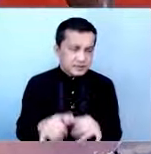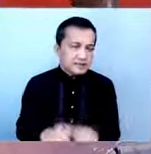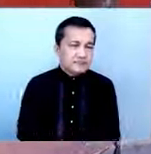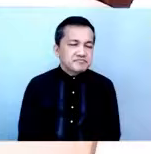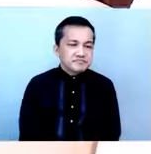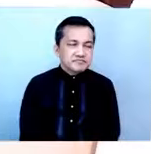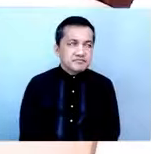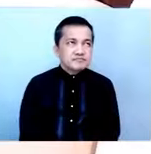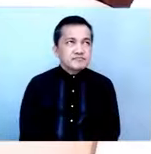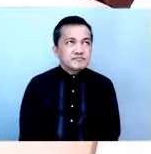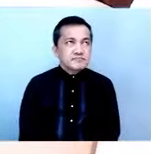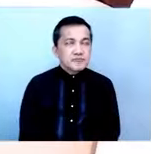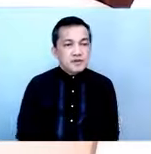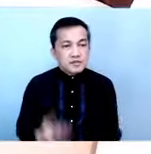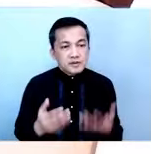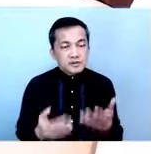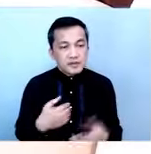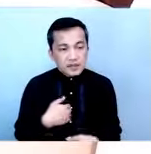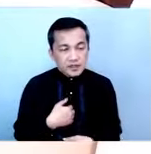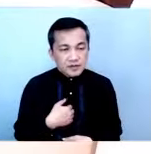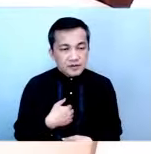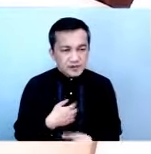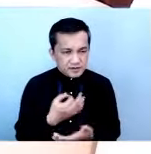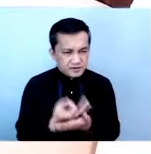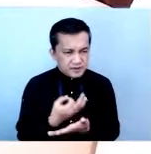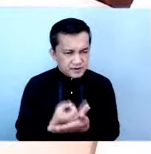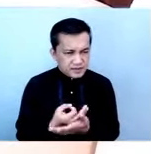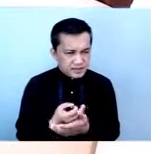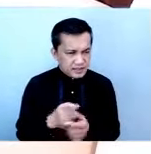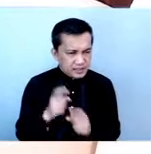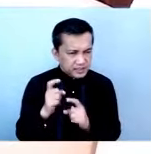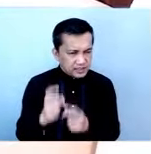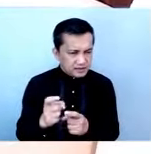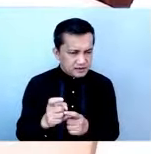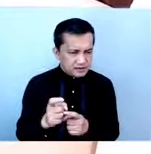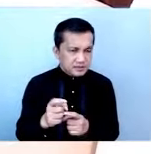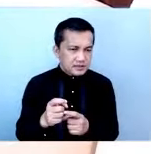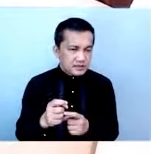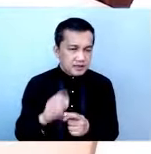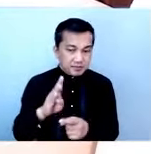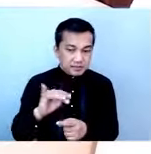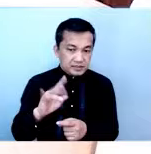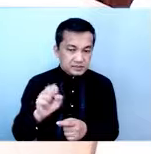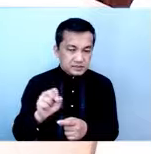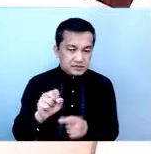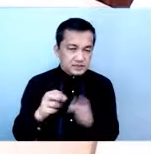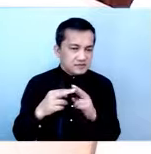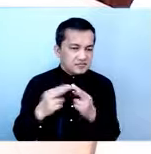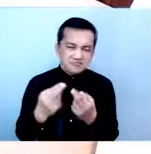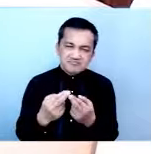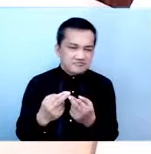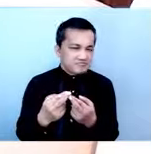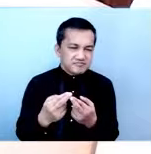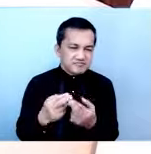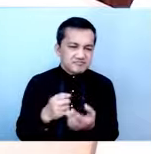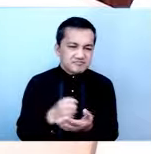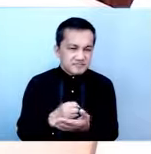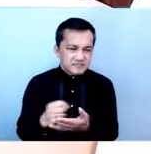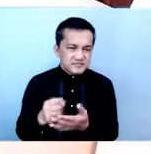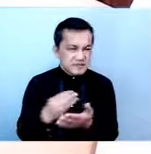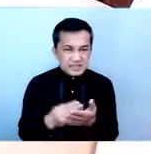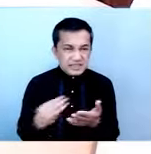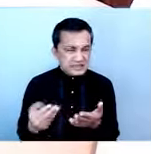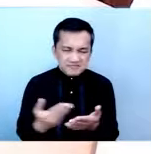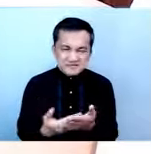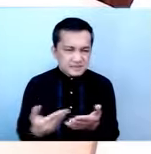yung sa akin, kapag ka, yung pera o yung mga regalo ang nagiging basehan ng inyong relationship, yun yung foundation, material things,